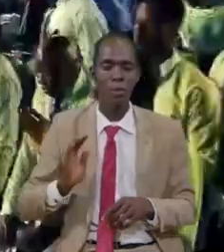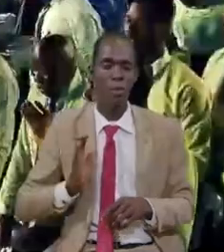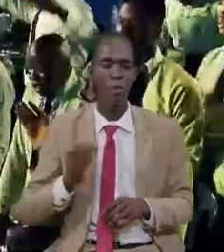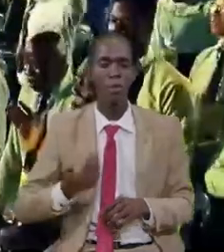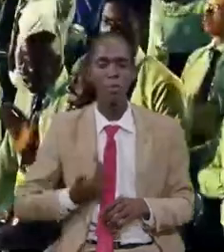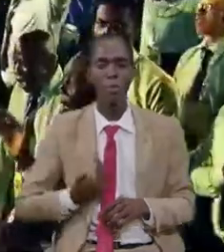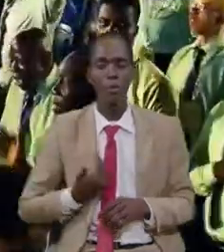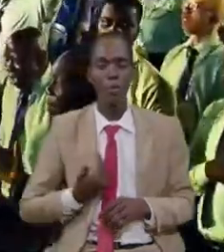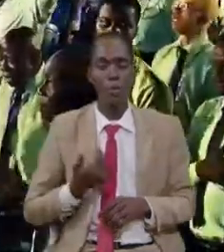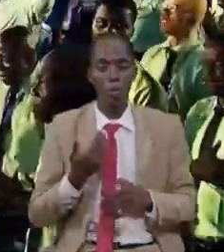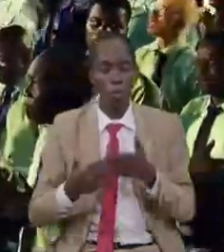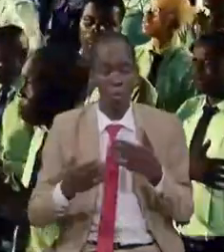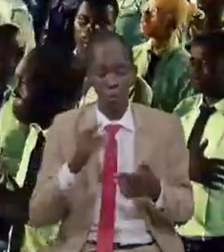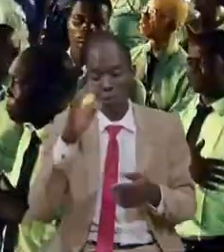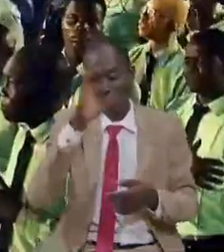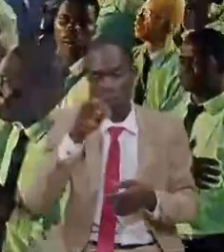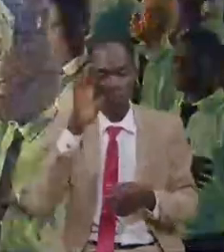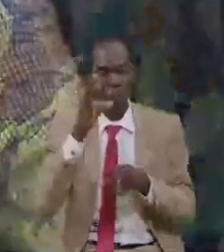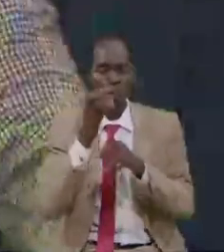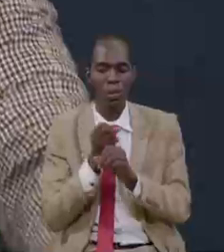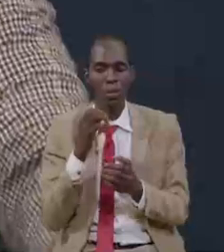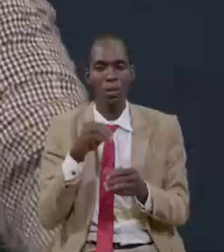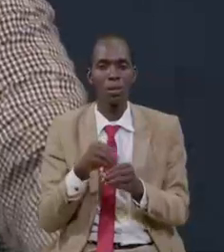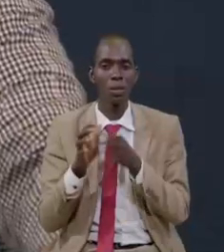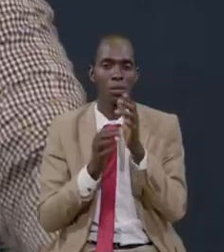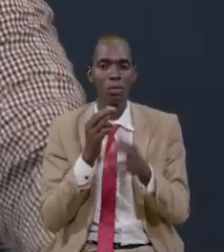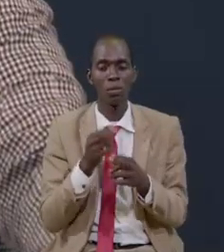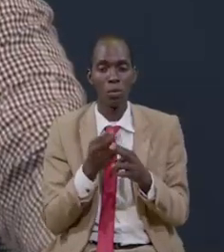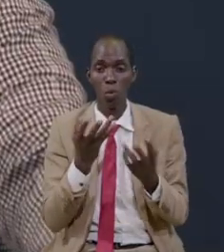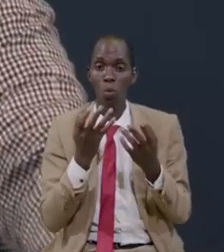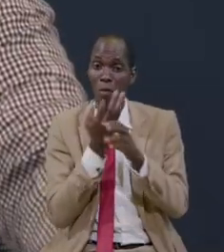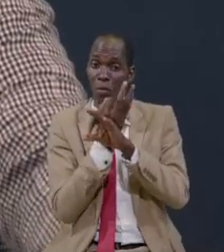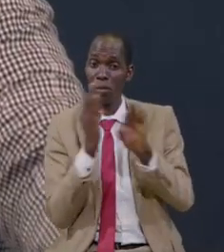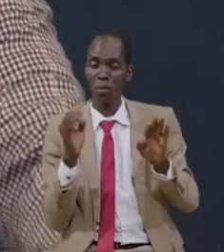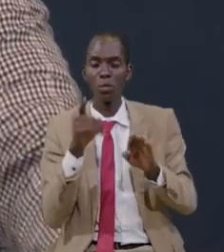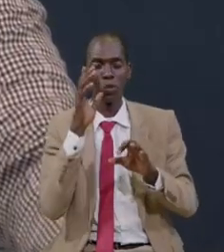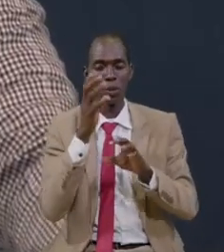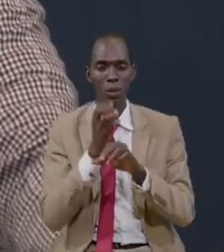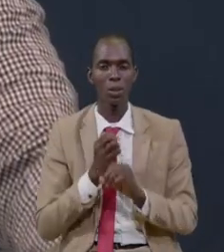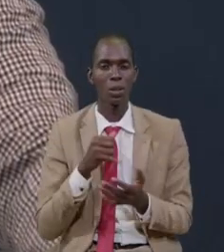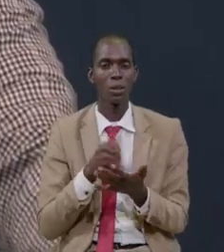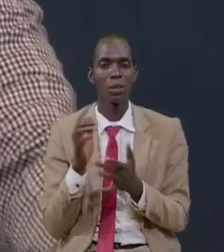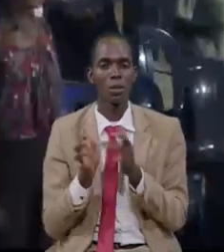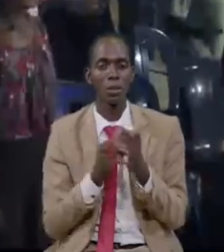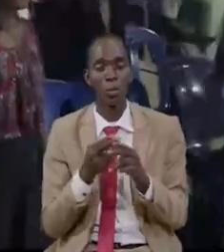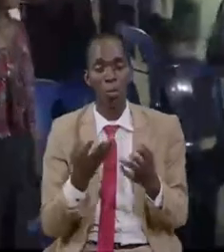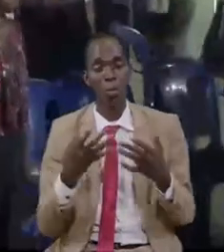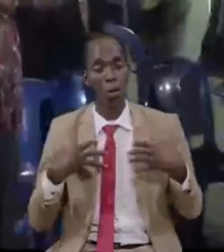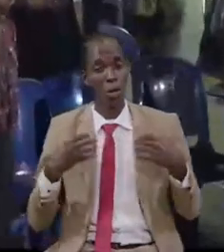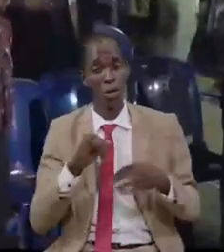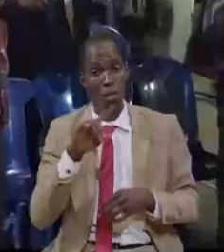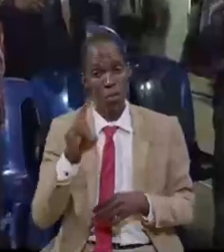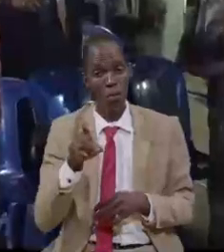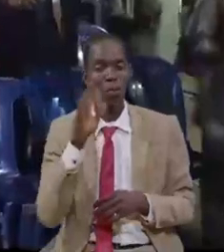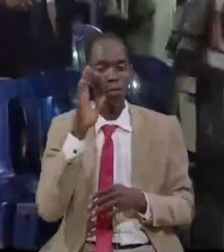Ce que tu cherches, tu l'obtiendras. La liberté, tu l'auras. La guérison, tu